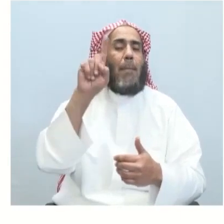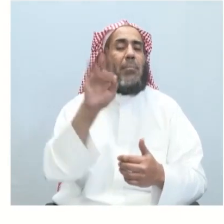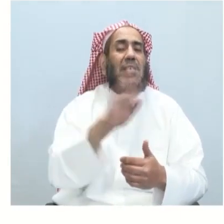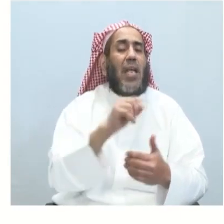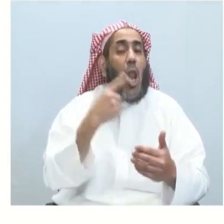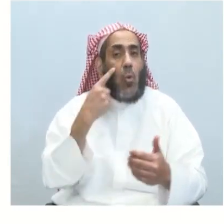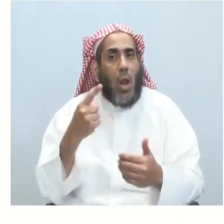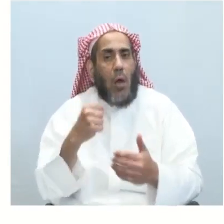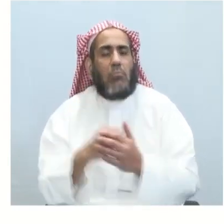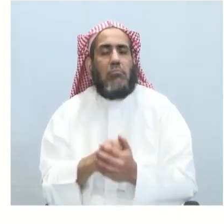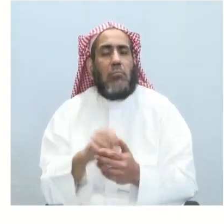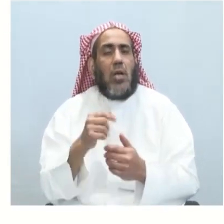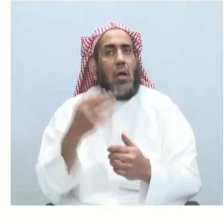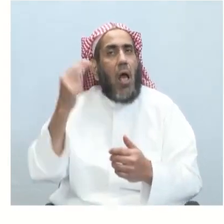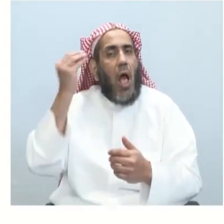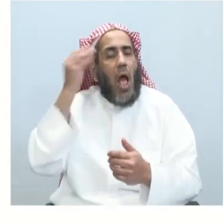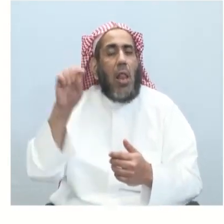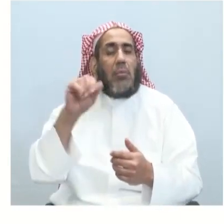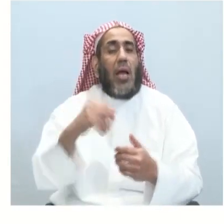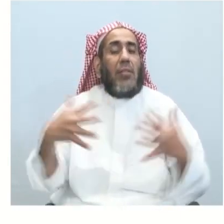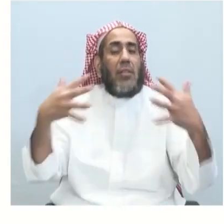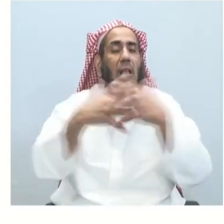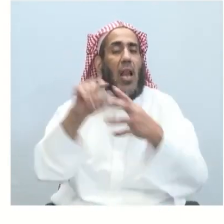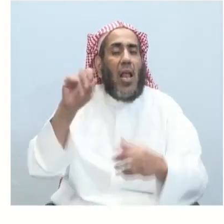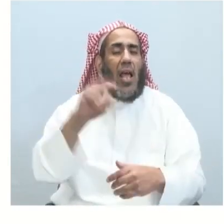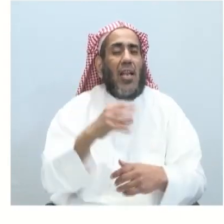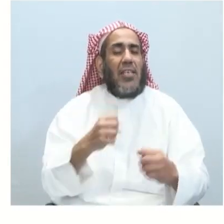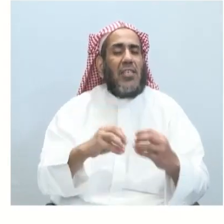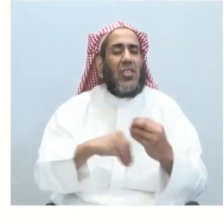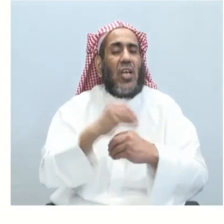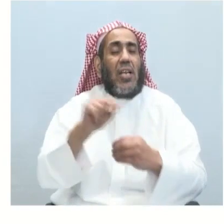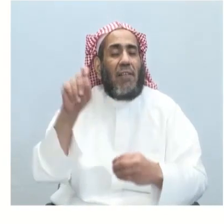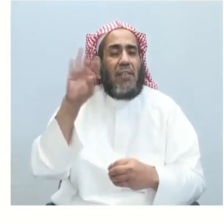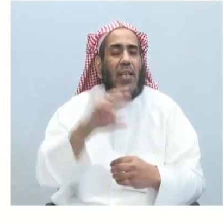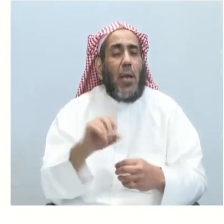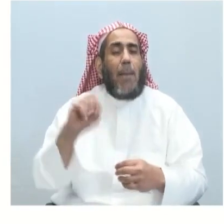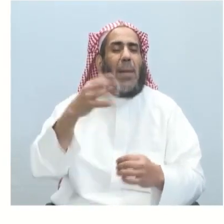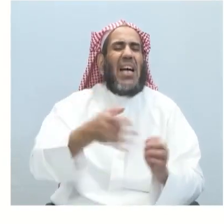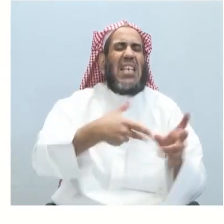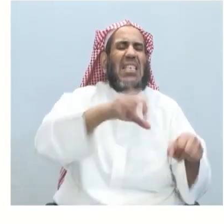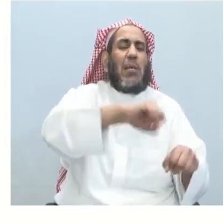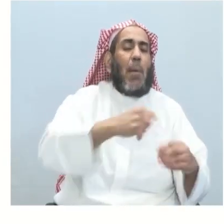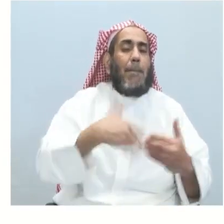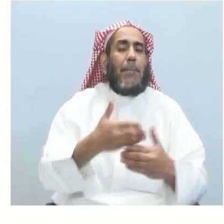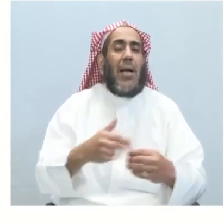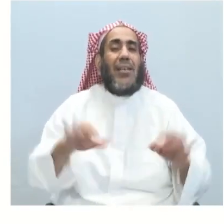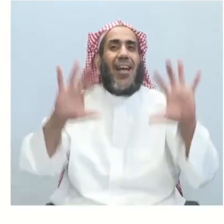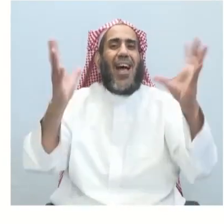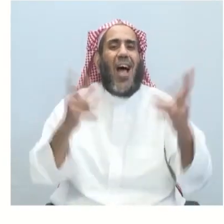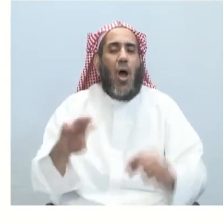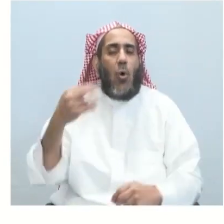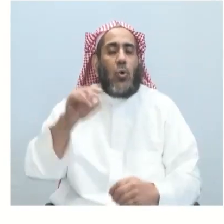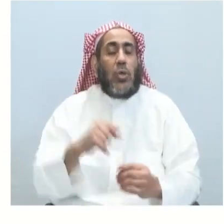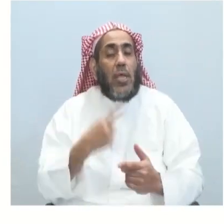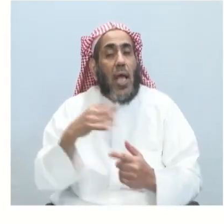لو تراه علمت ان الليالي جعلت فيه ماتما بعد عرسي ذاك